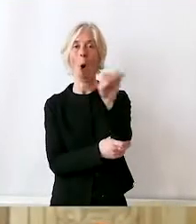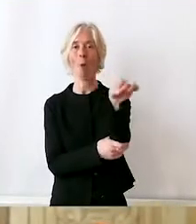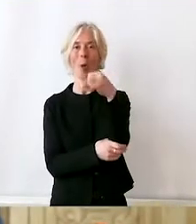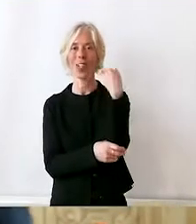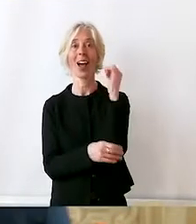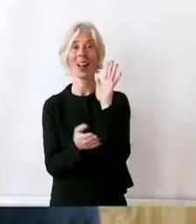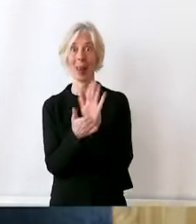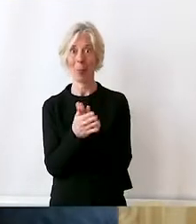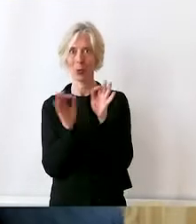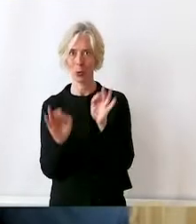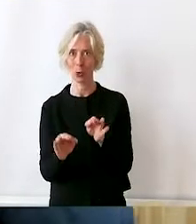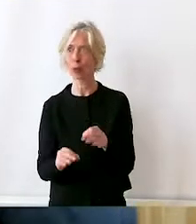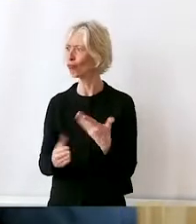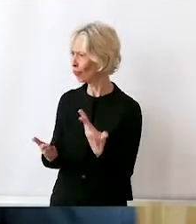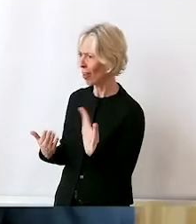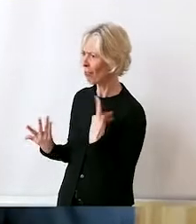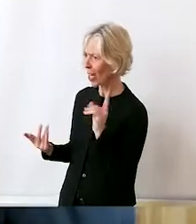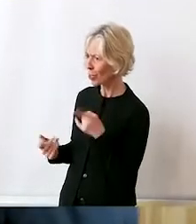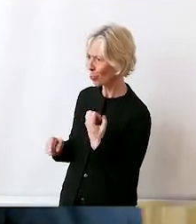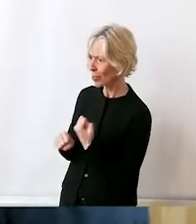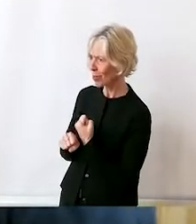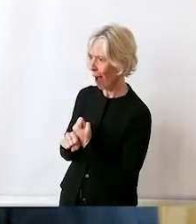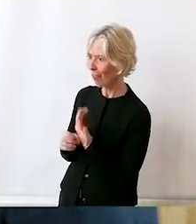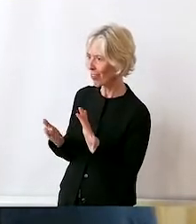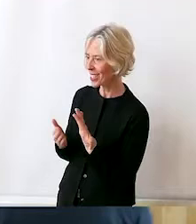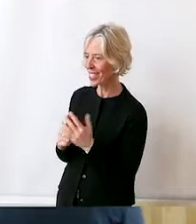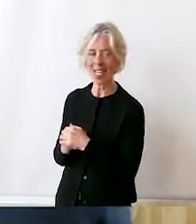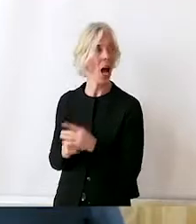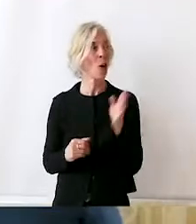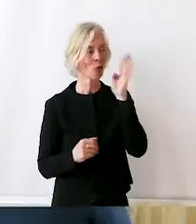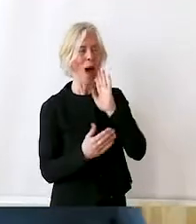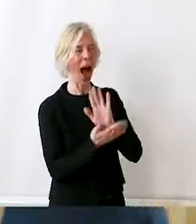Was soll ich tun? Einfach ein paar Schritte mir folgen.